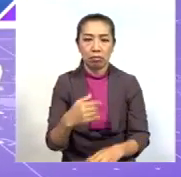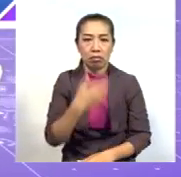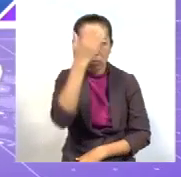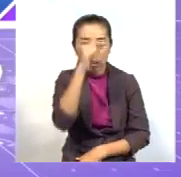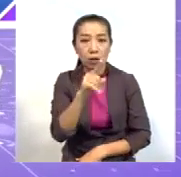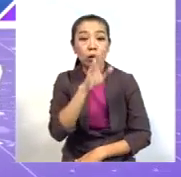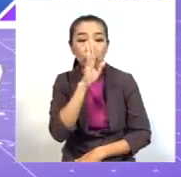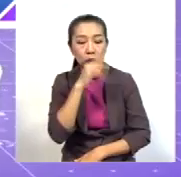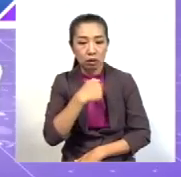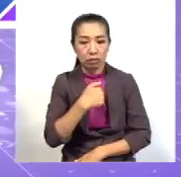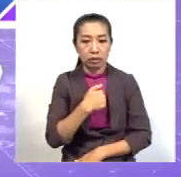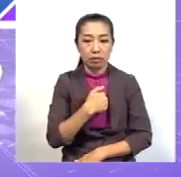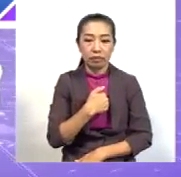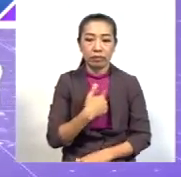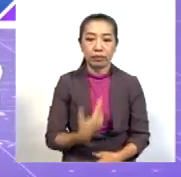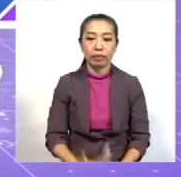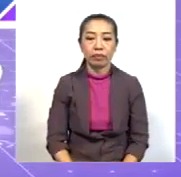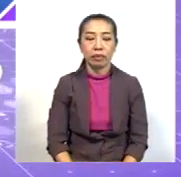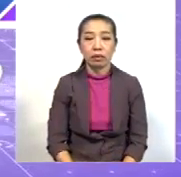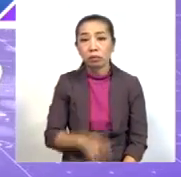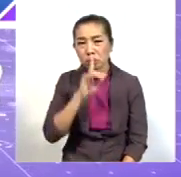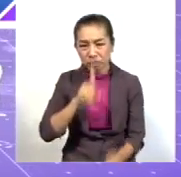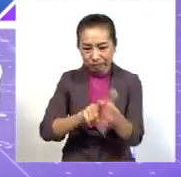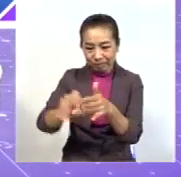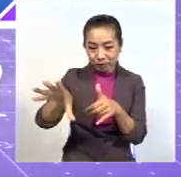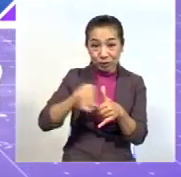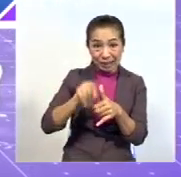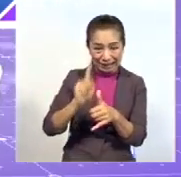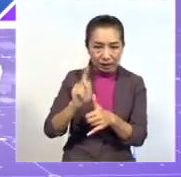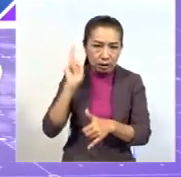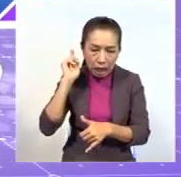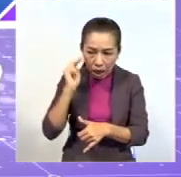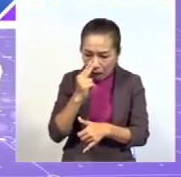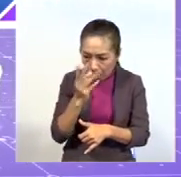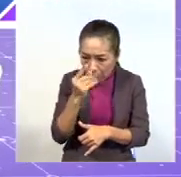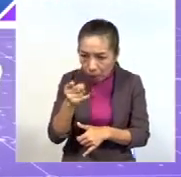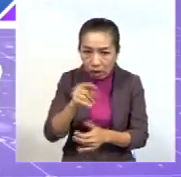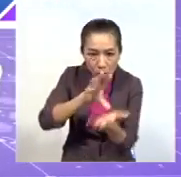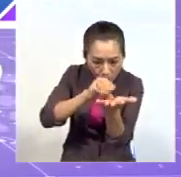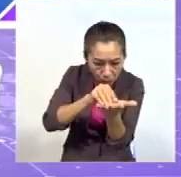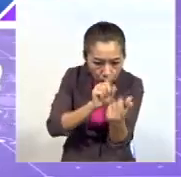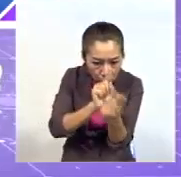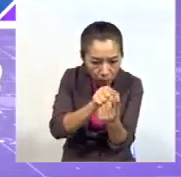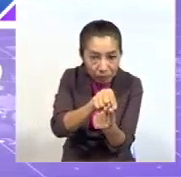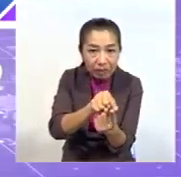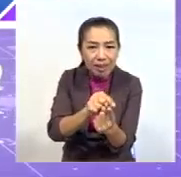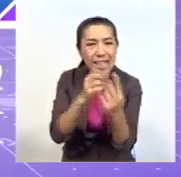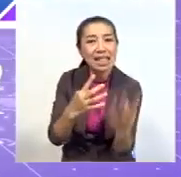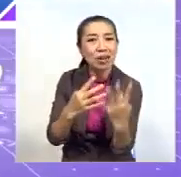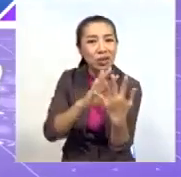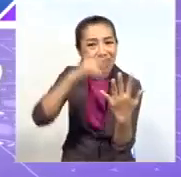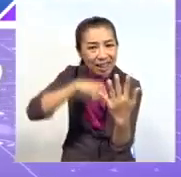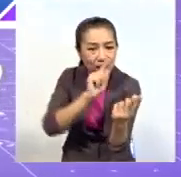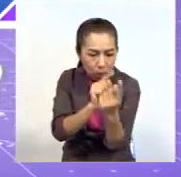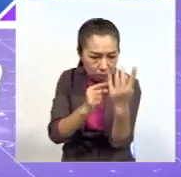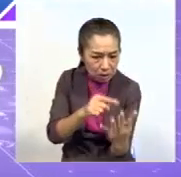ากถ้าเกิดเราสังเกตก็คือว่าเชื้อตัวนี้ตามข่าวแล้วก็สิ่งที่เราพบผู้ป่วยทีไรในบ้านเราเนี่ย